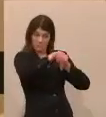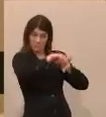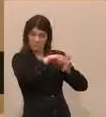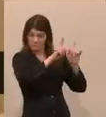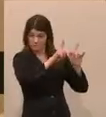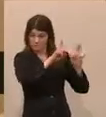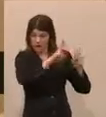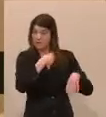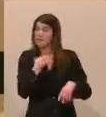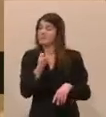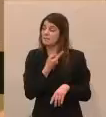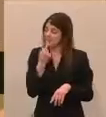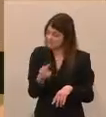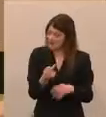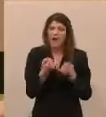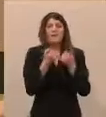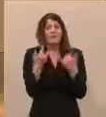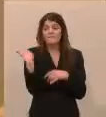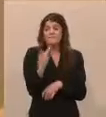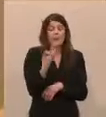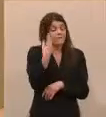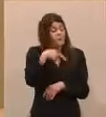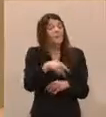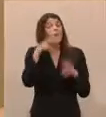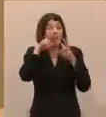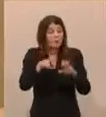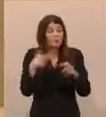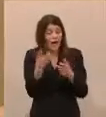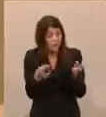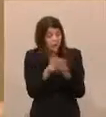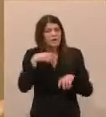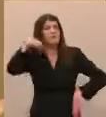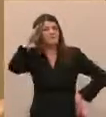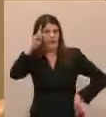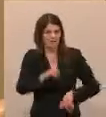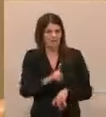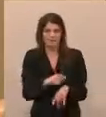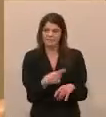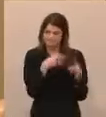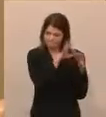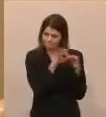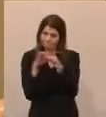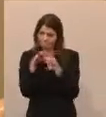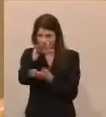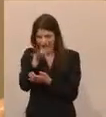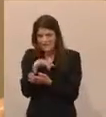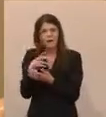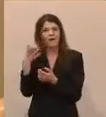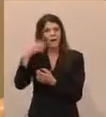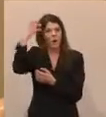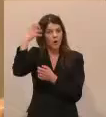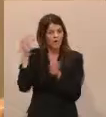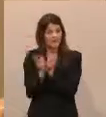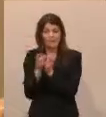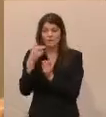gesagt, wie wir aus dem Untersuchungsausschuss wissen und beziehe mich auf einen Artikel der Kronenzeitung